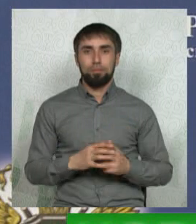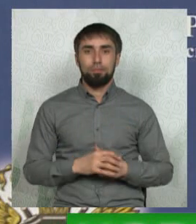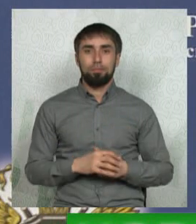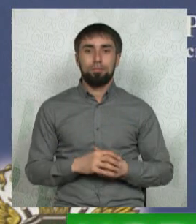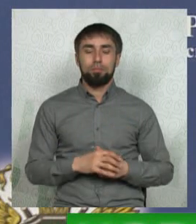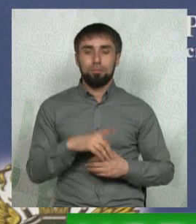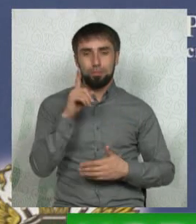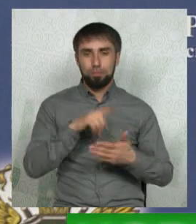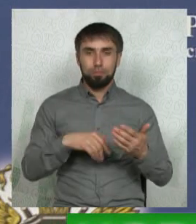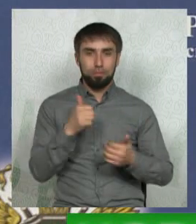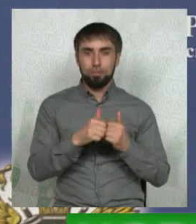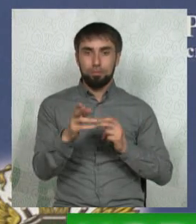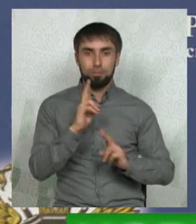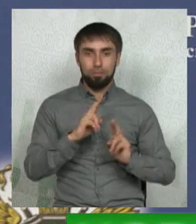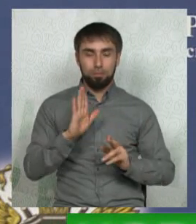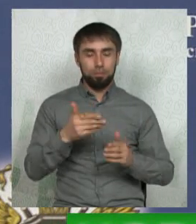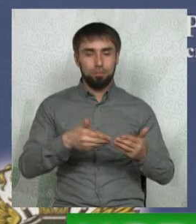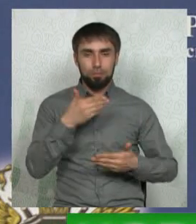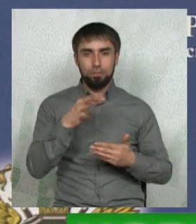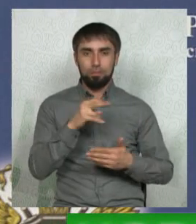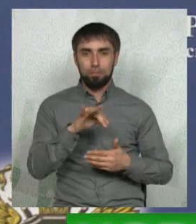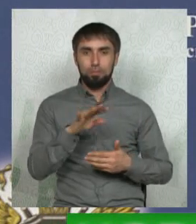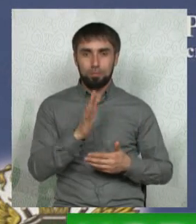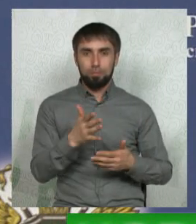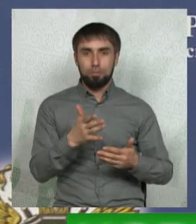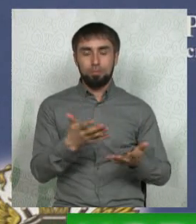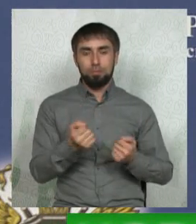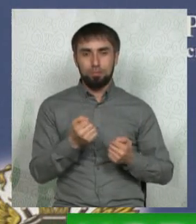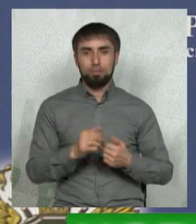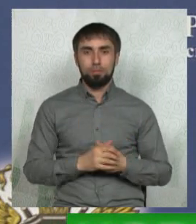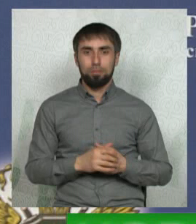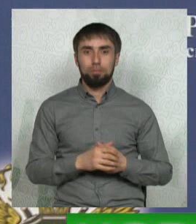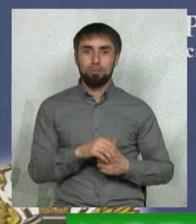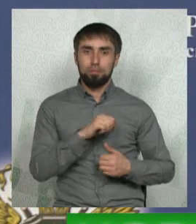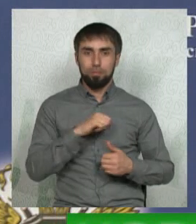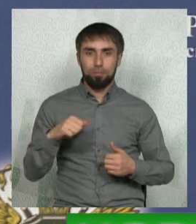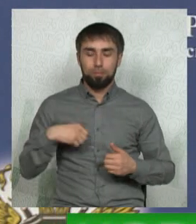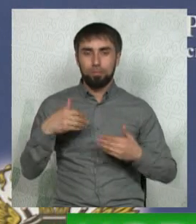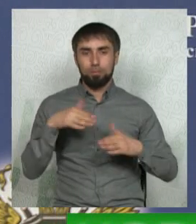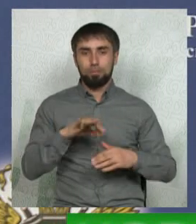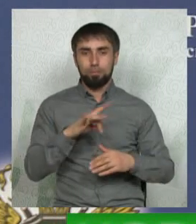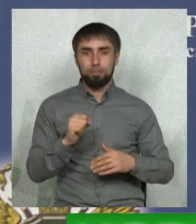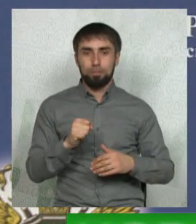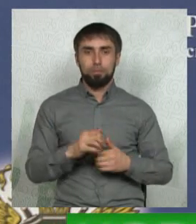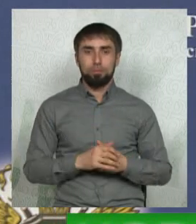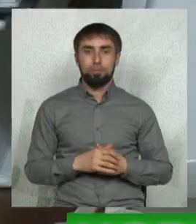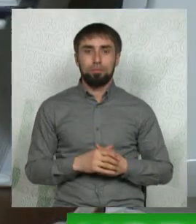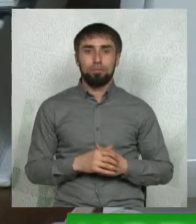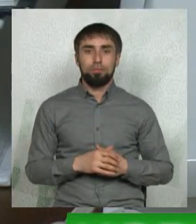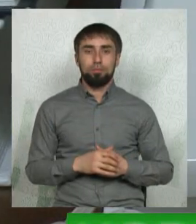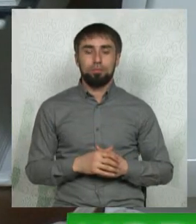550429. Поверьте, каждое ваше обращение будет рассмотрено, по нему будут приняты самые решительные меры по противодействию